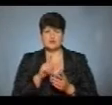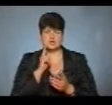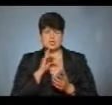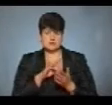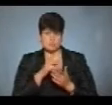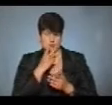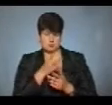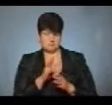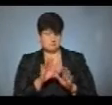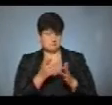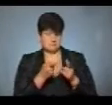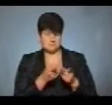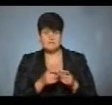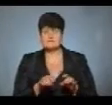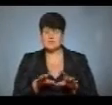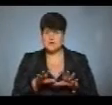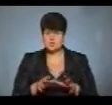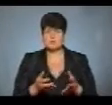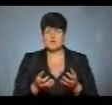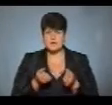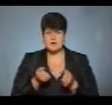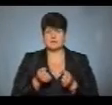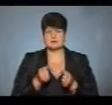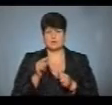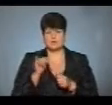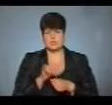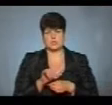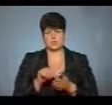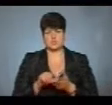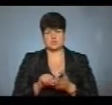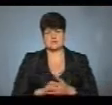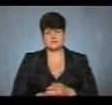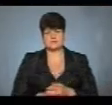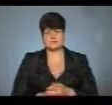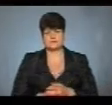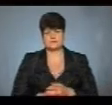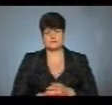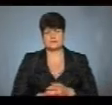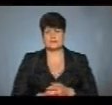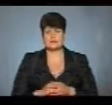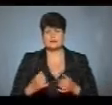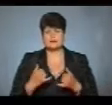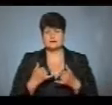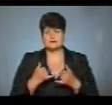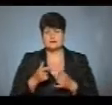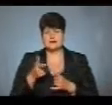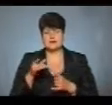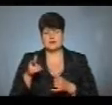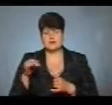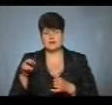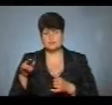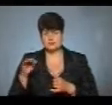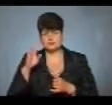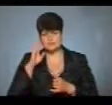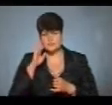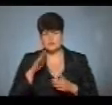цю подію і вирішив прийняти її участь. Для розминки волонтер з Єгипту Ішам Мусад запропонував